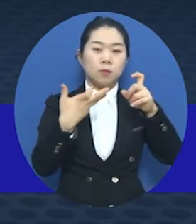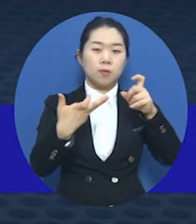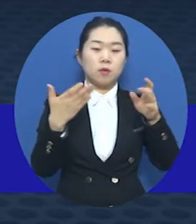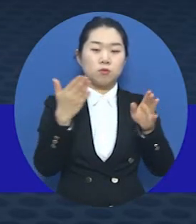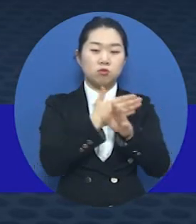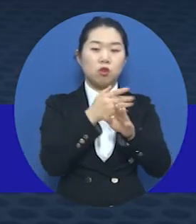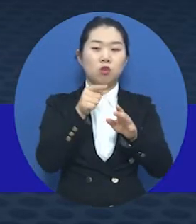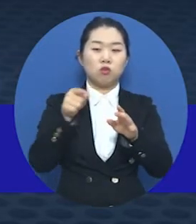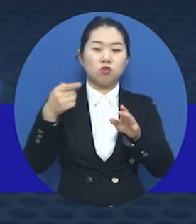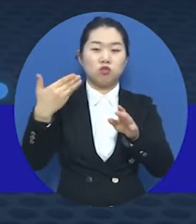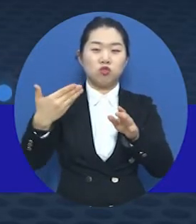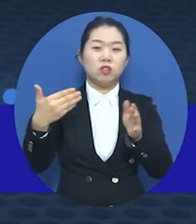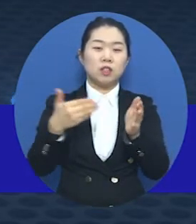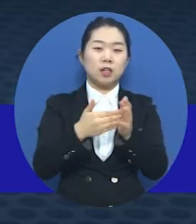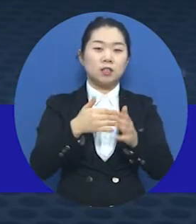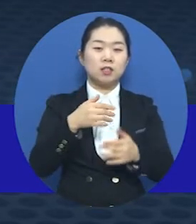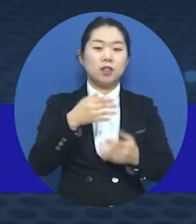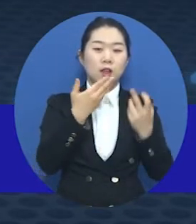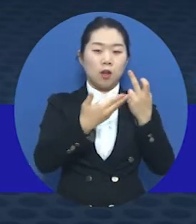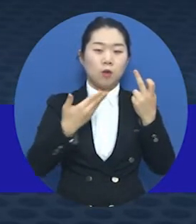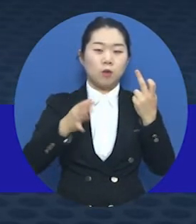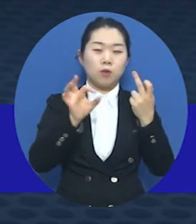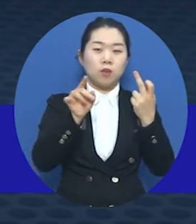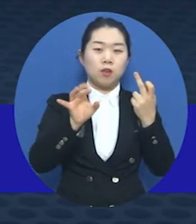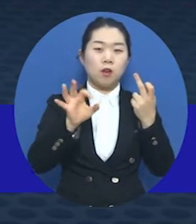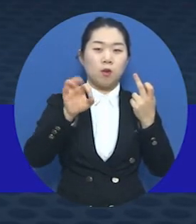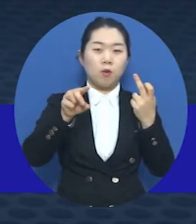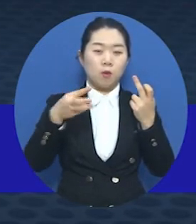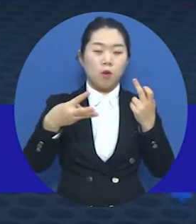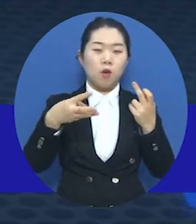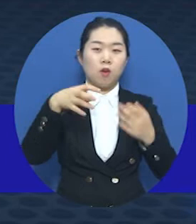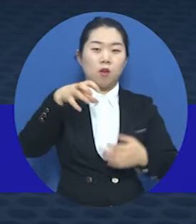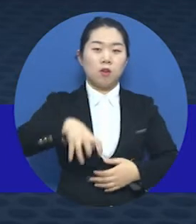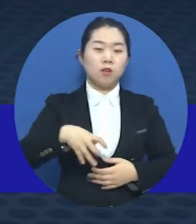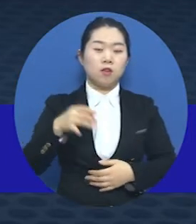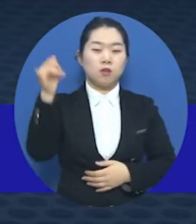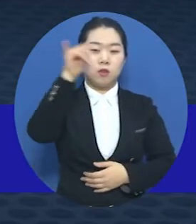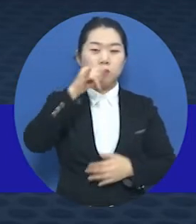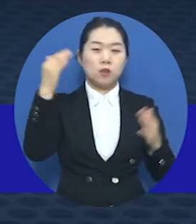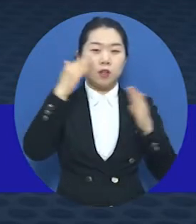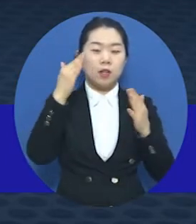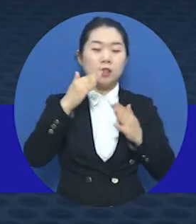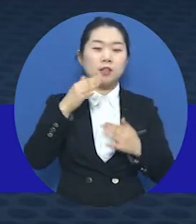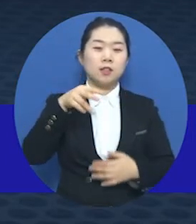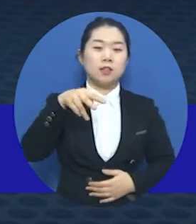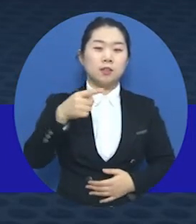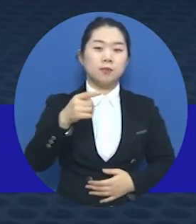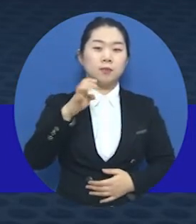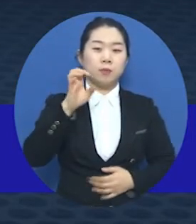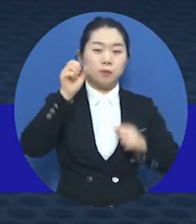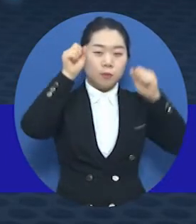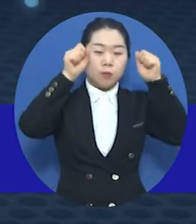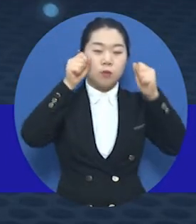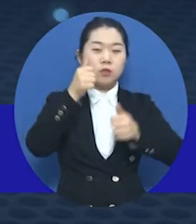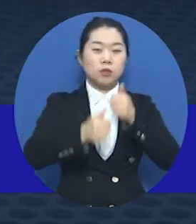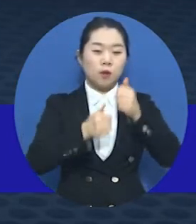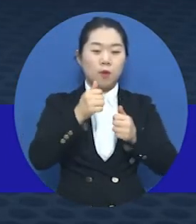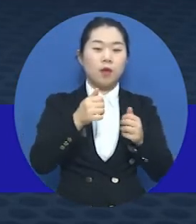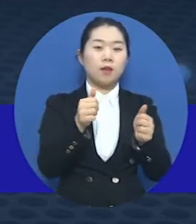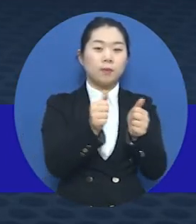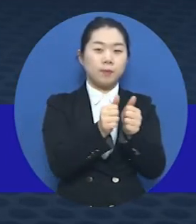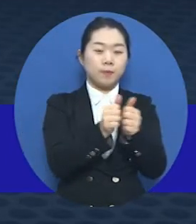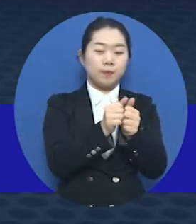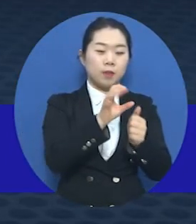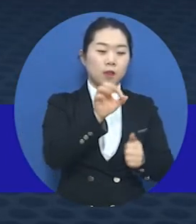한솔고등학교는 2014 11월 8일부터 9일에 걸쳐 강원도 영월에서 개최된 전국 학교 스포츠클럽 플라잉